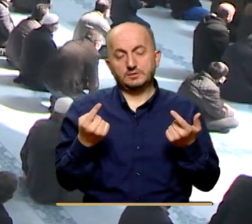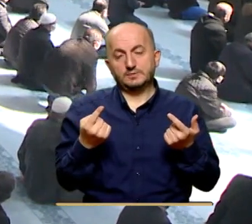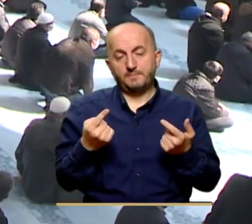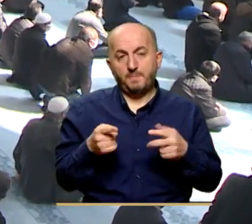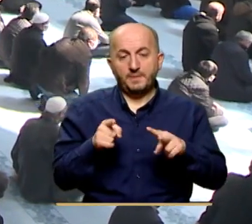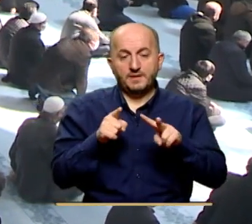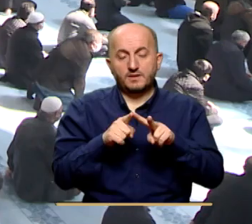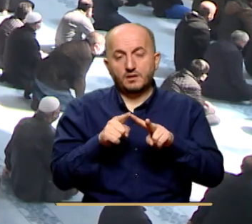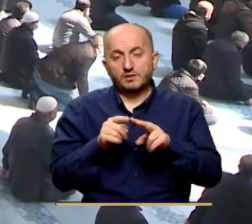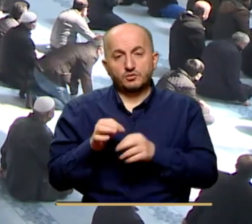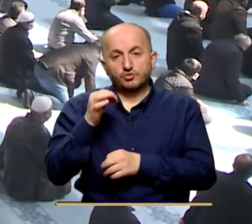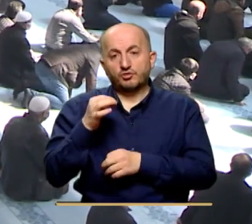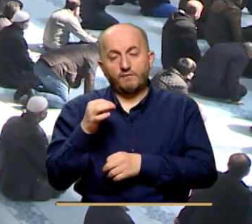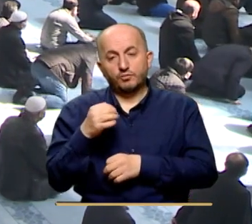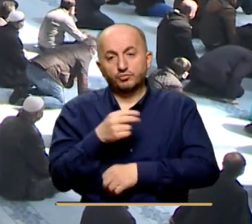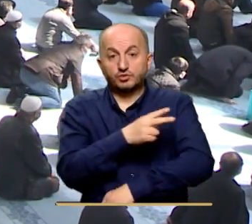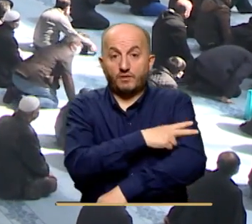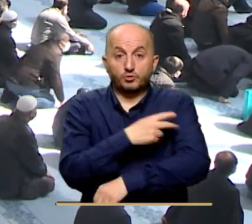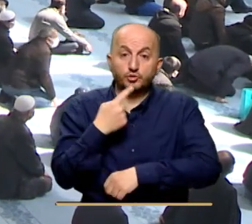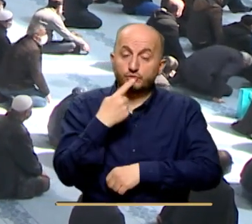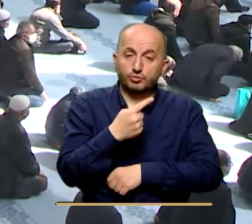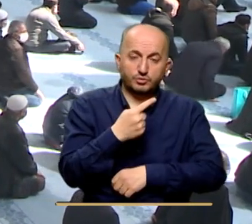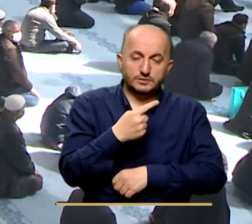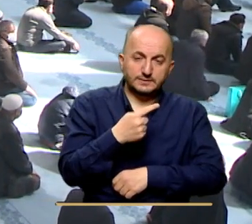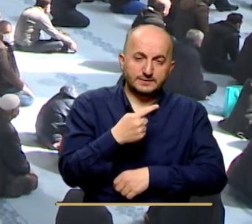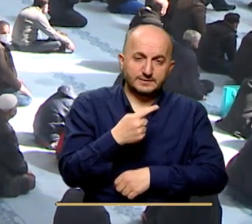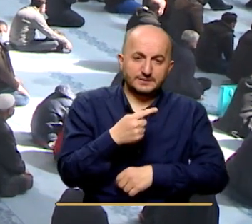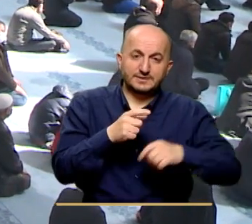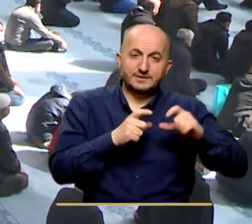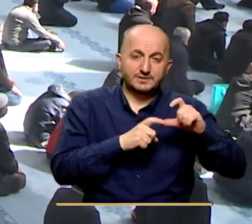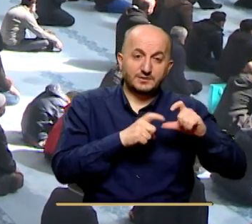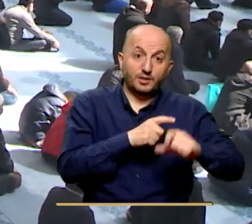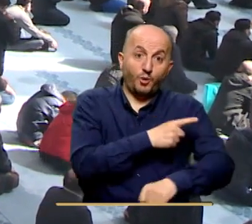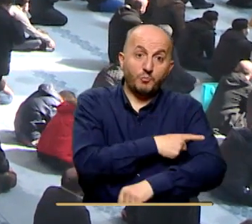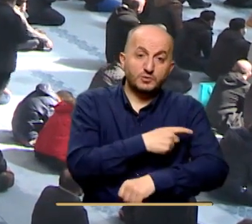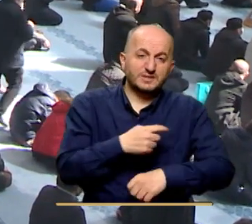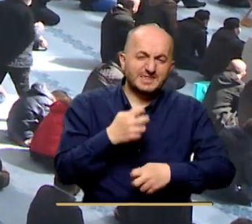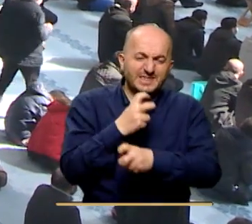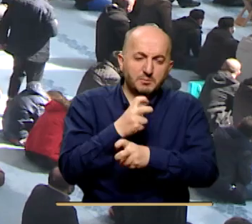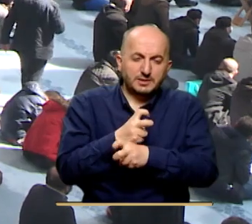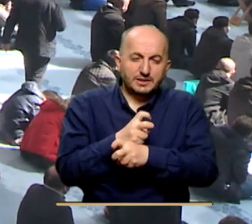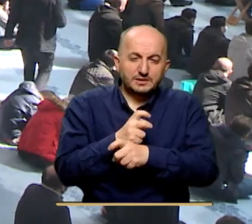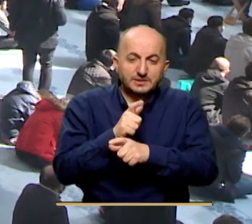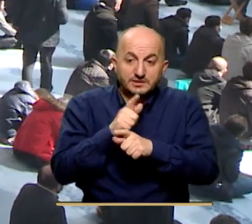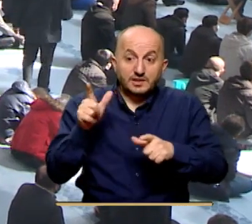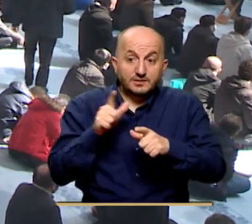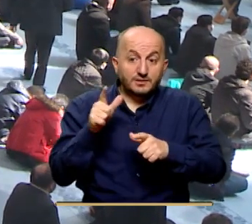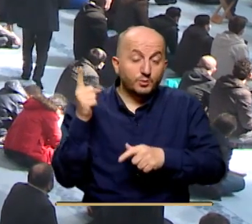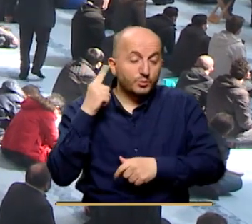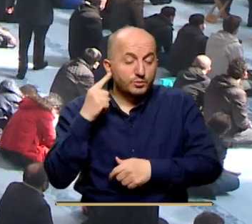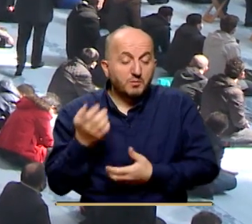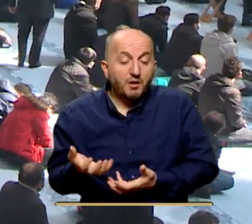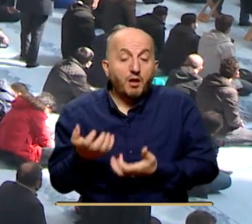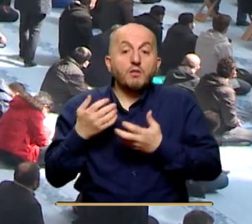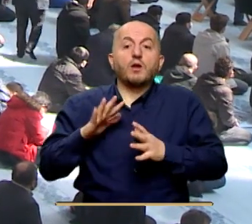ki, Seyit Onbaşı'nın kemiklerinin çatırdadığını duydum, kaldıramazsın dedim. Ama